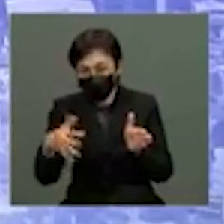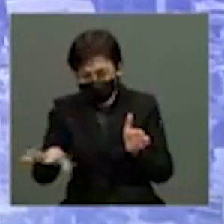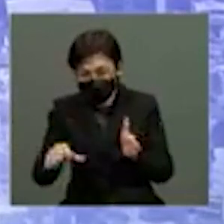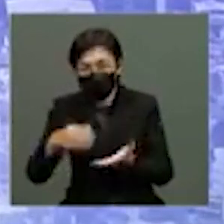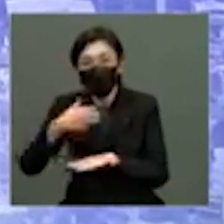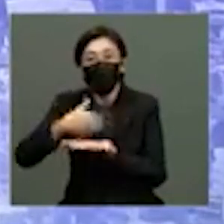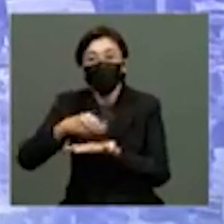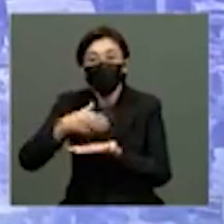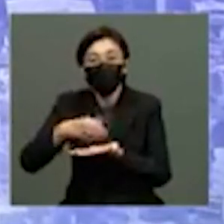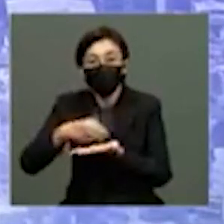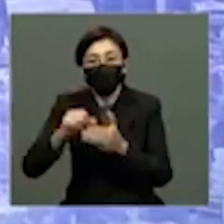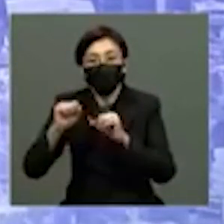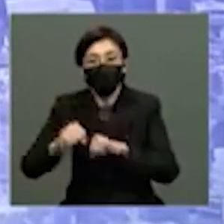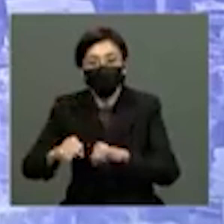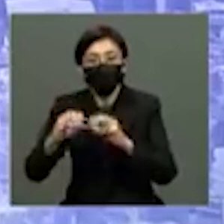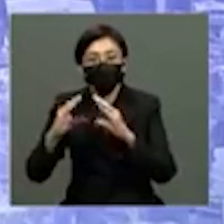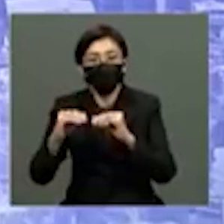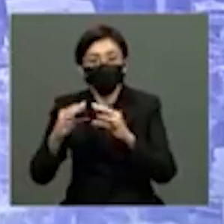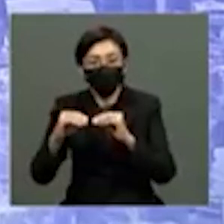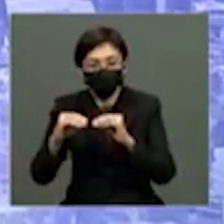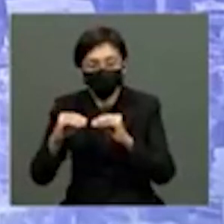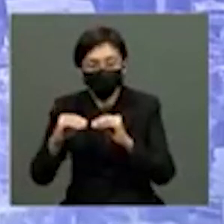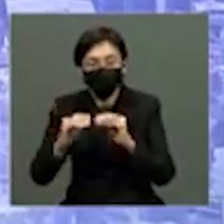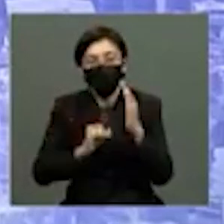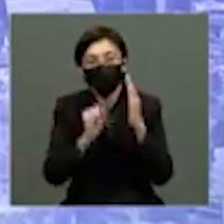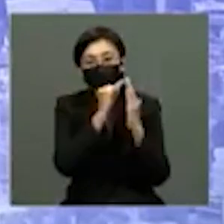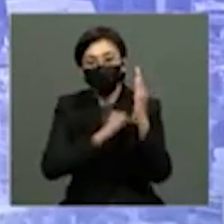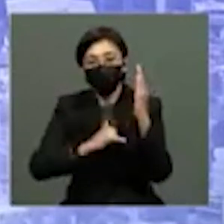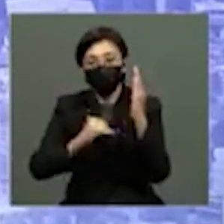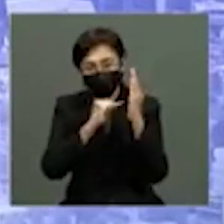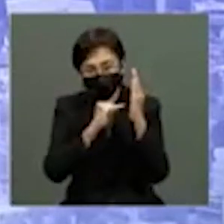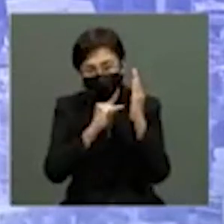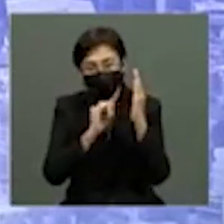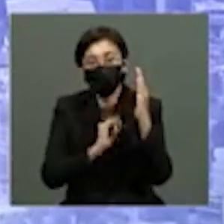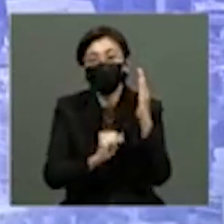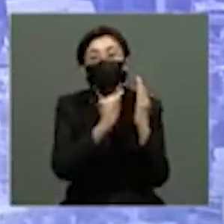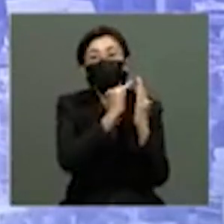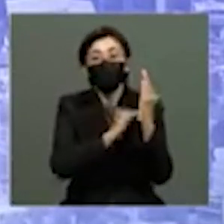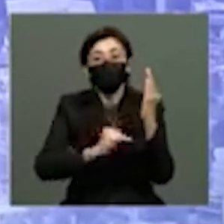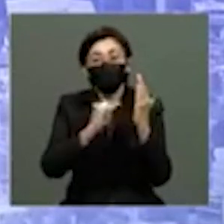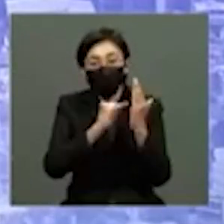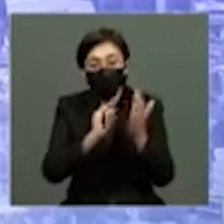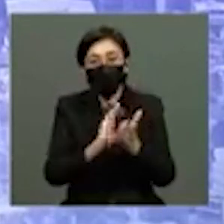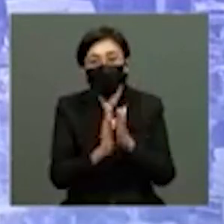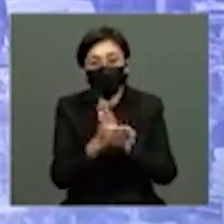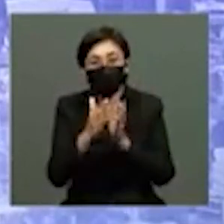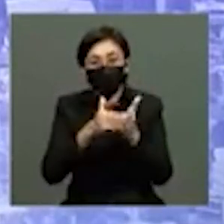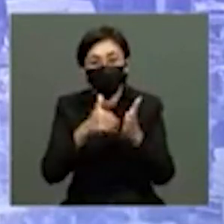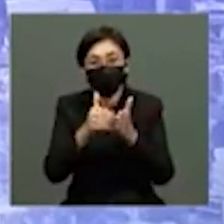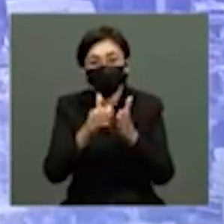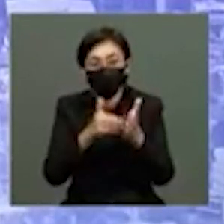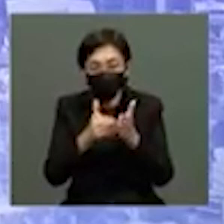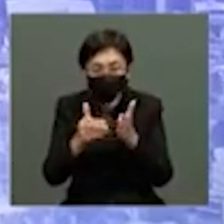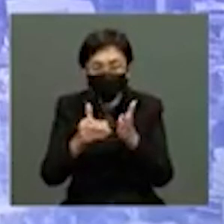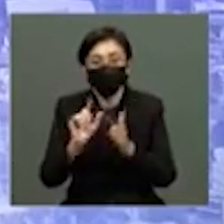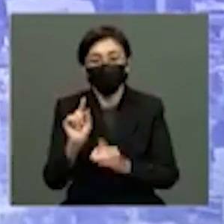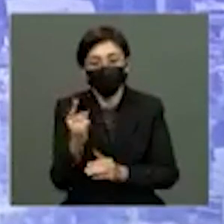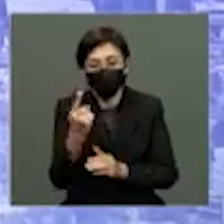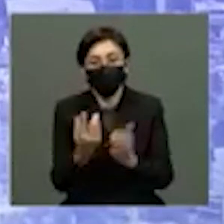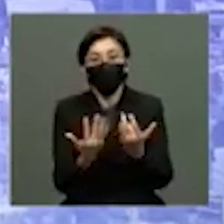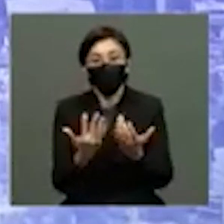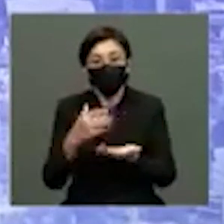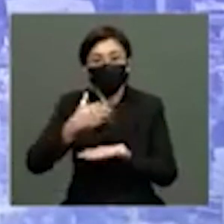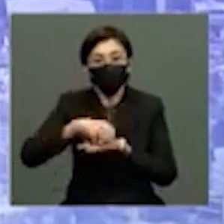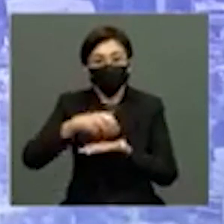งมติที่ประชุมในการกำหนดจังหวัดนะครับที่จะเป็นการปรับระดับสีนะครับขอทุกท่านได้ติดต